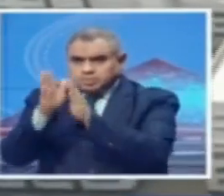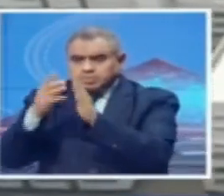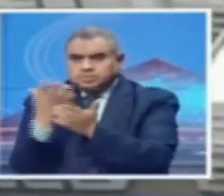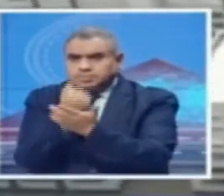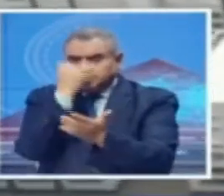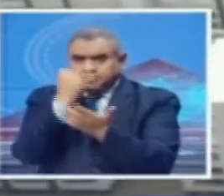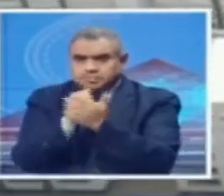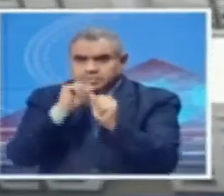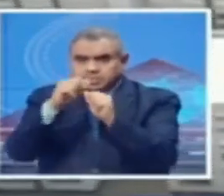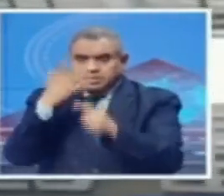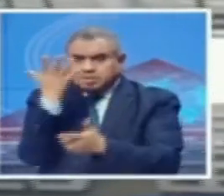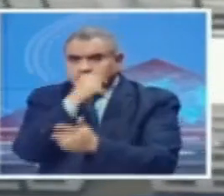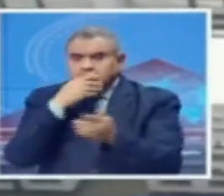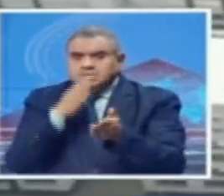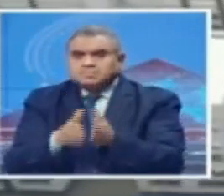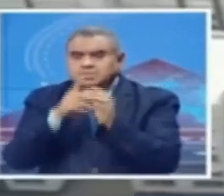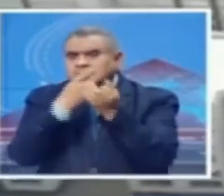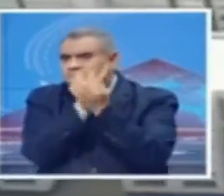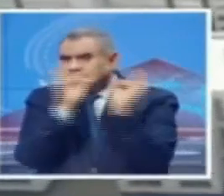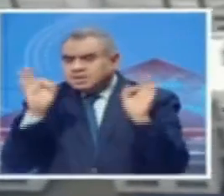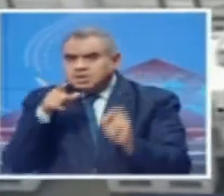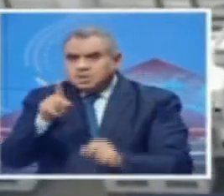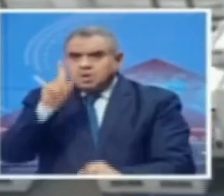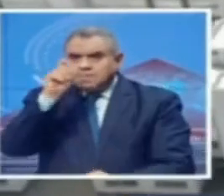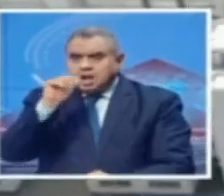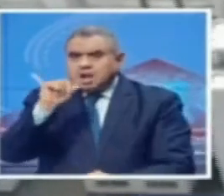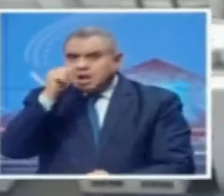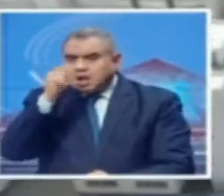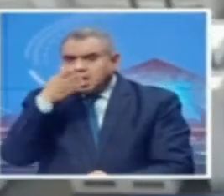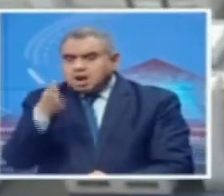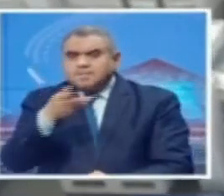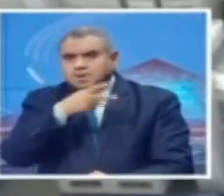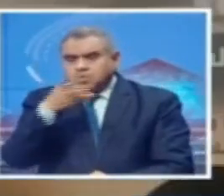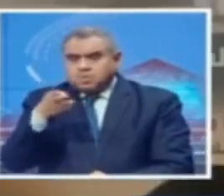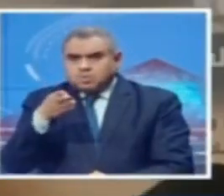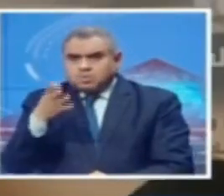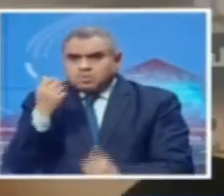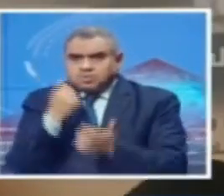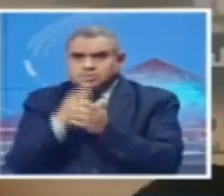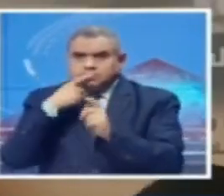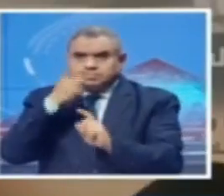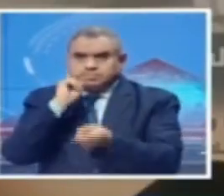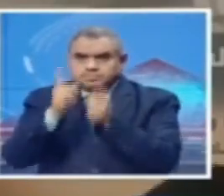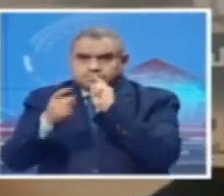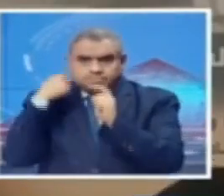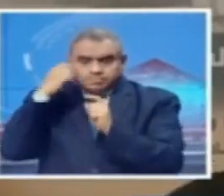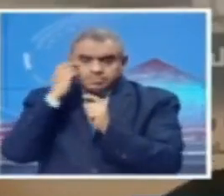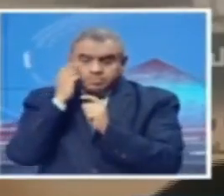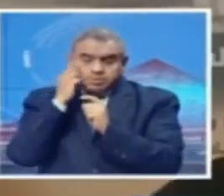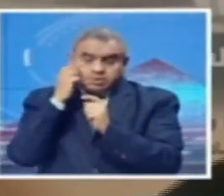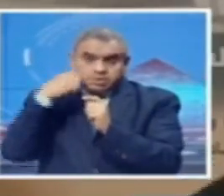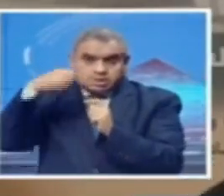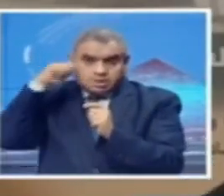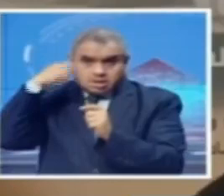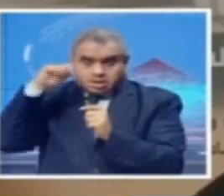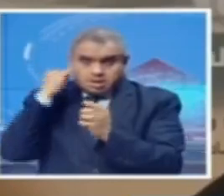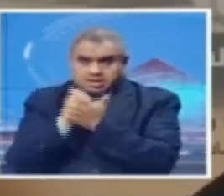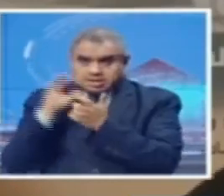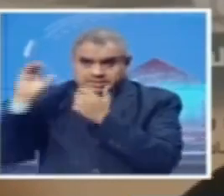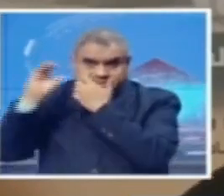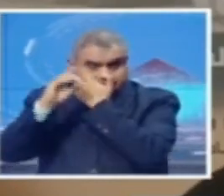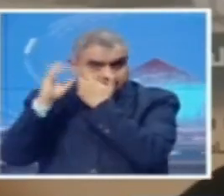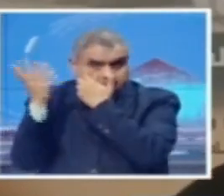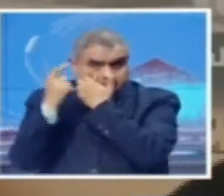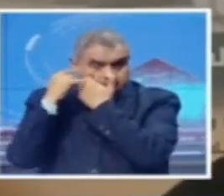جاهزة وكاملة المرافق. أنا خدت توجيه مباشر من سيادة الرئيس أقدم